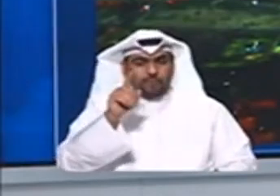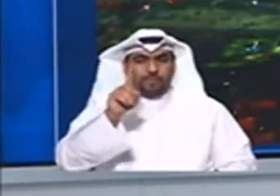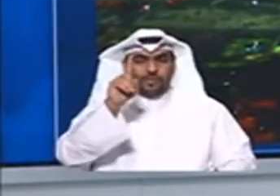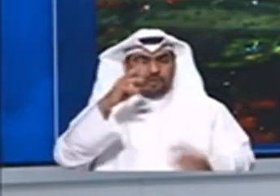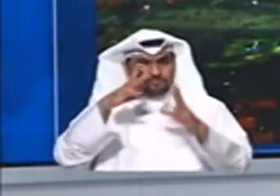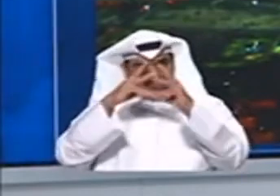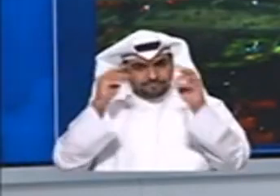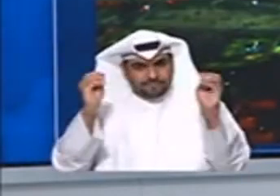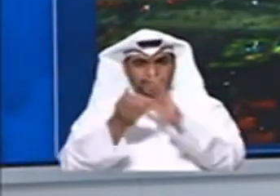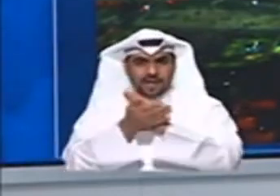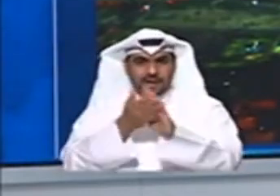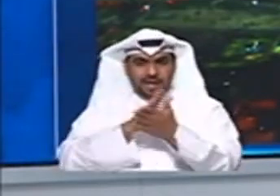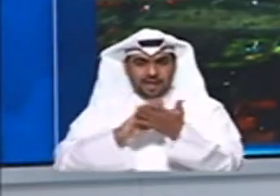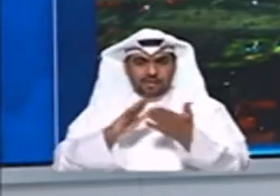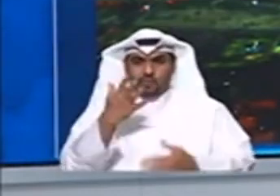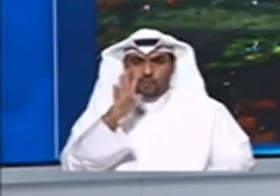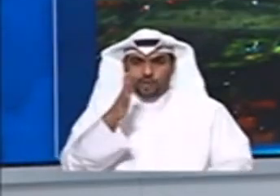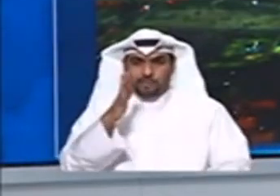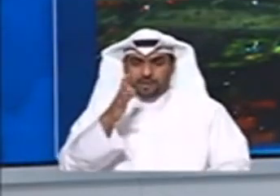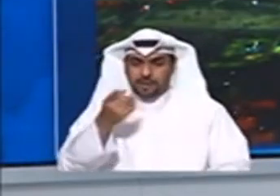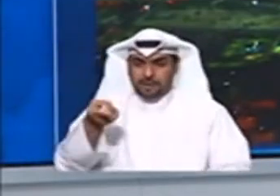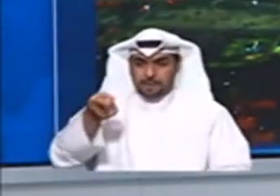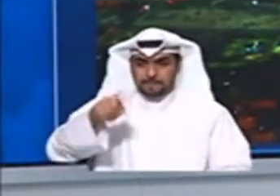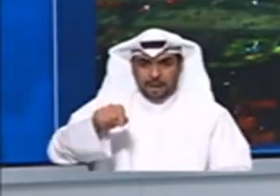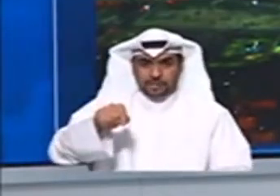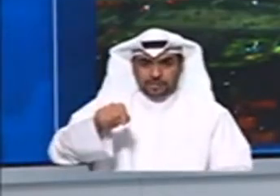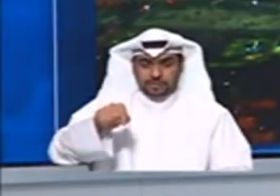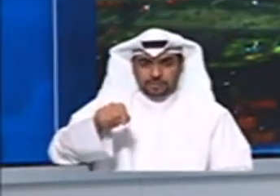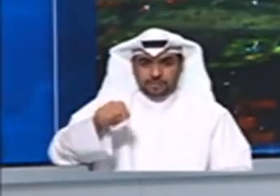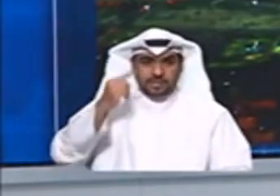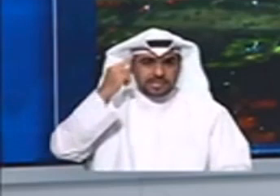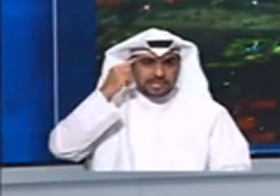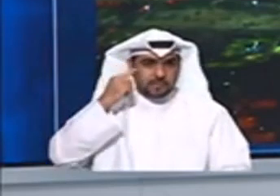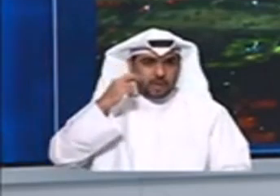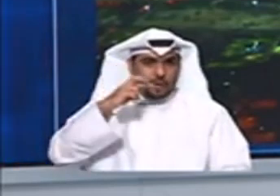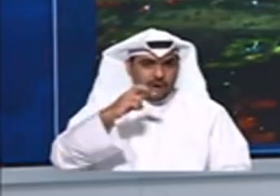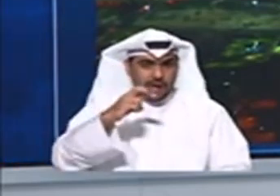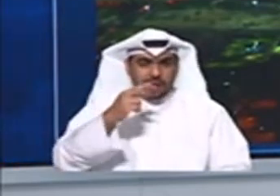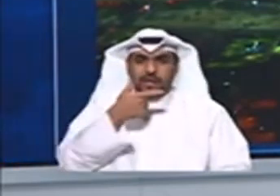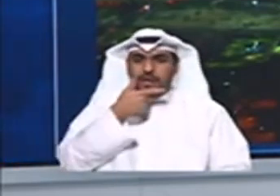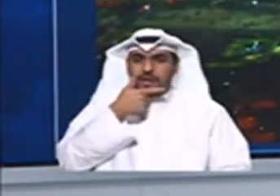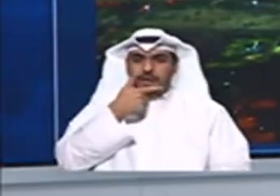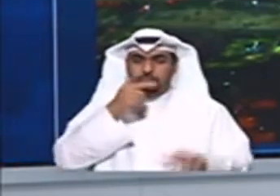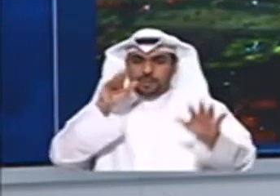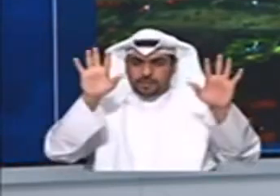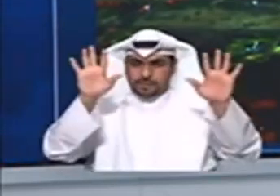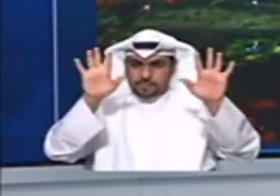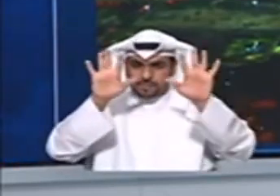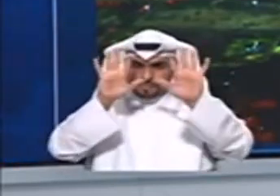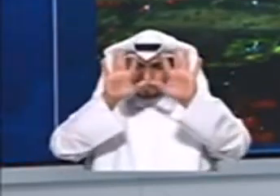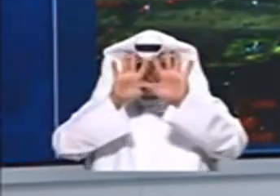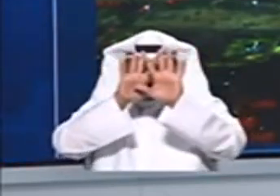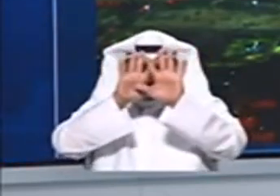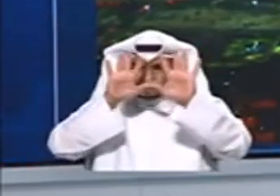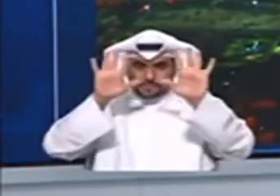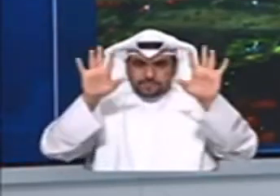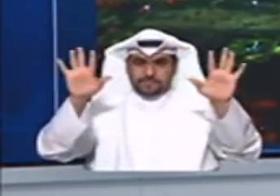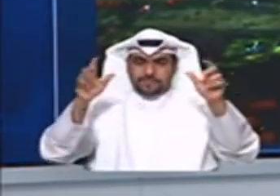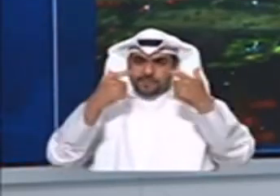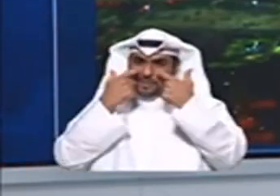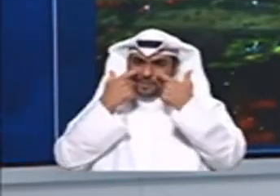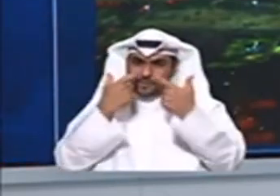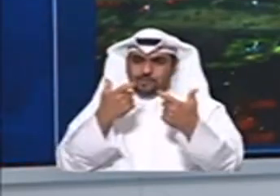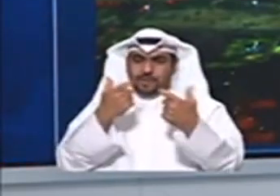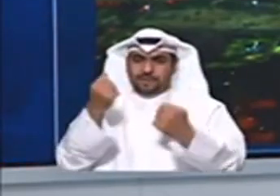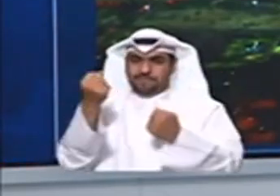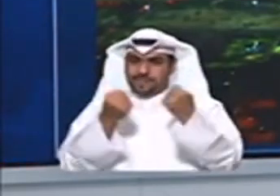الضباب الخفيف على بعض المناطق، راح يصاحب تراجع وتدني في مدى الرؤية الأفقية، قد تصل إلى أقل من 1000 متر على بعض المناطق.